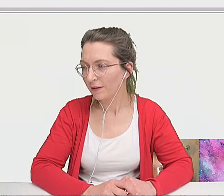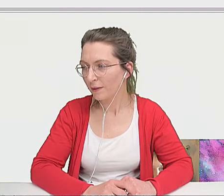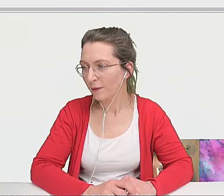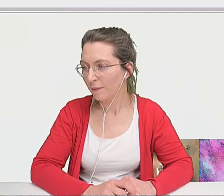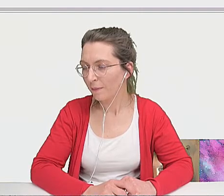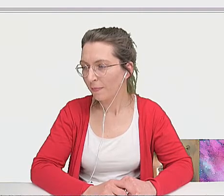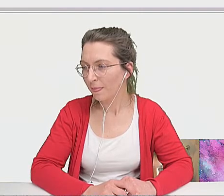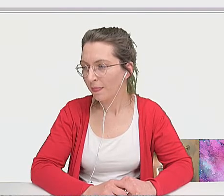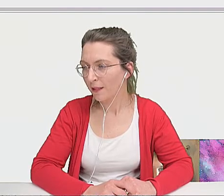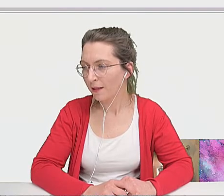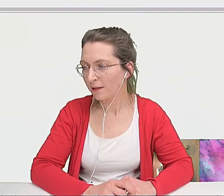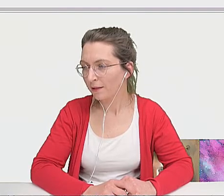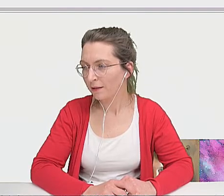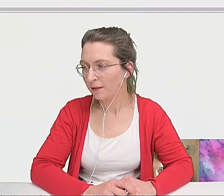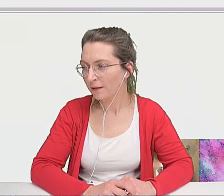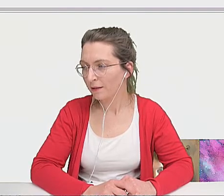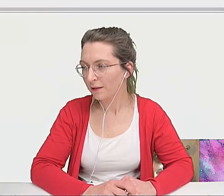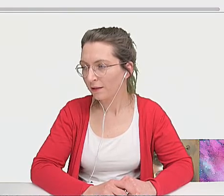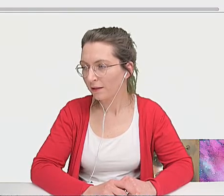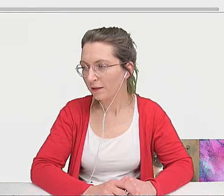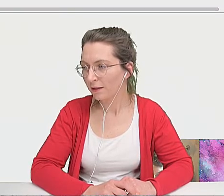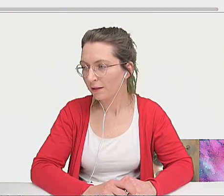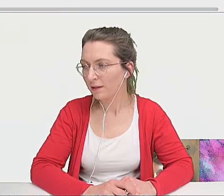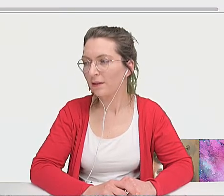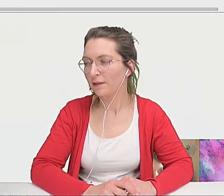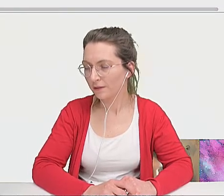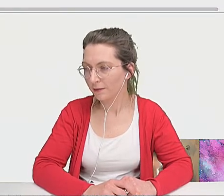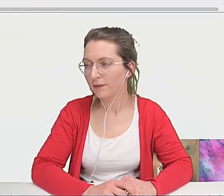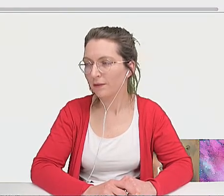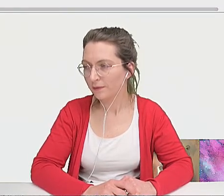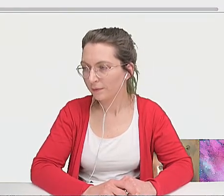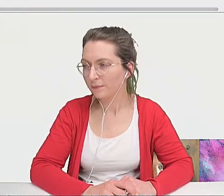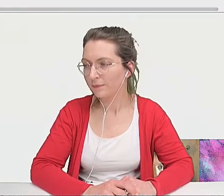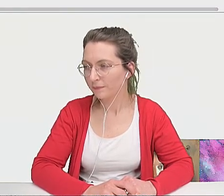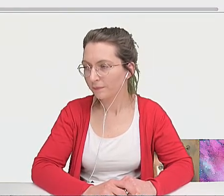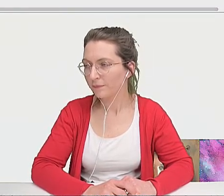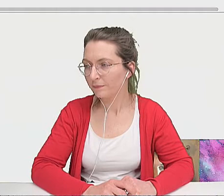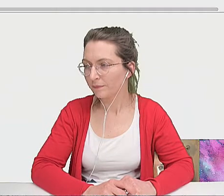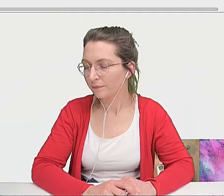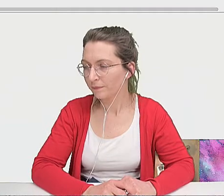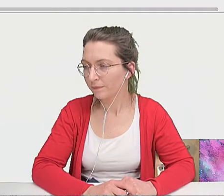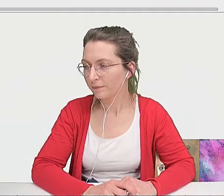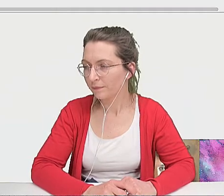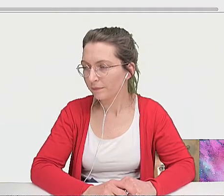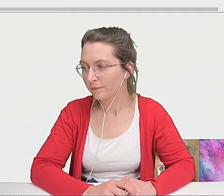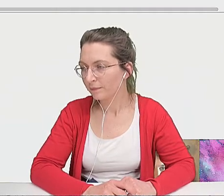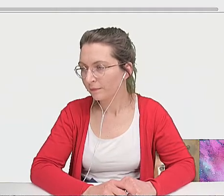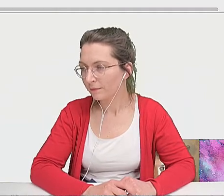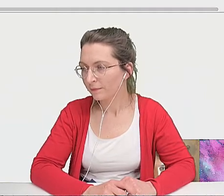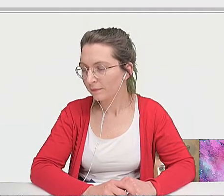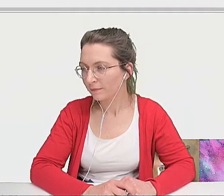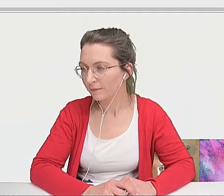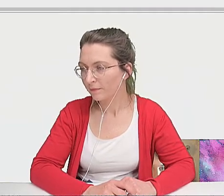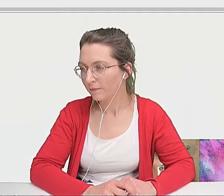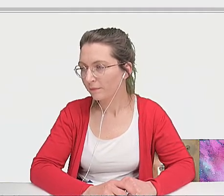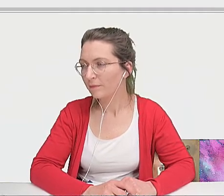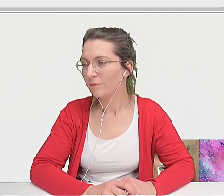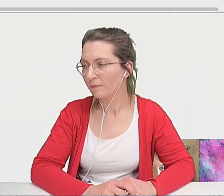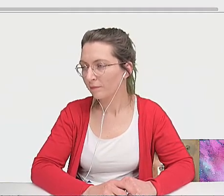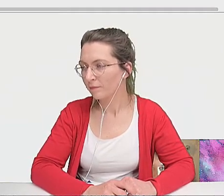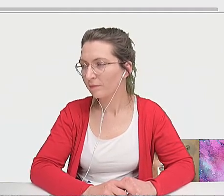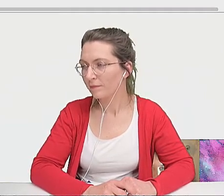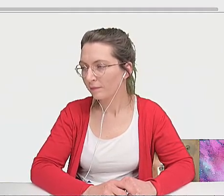Und hier hat man seinen Programmierbereich. Und das ist eine bausteinbasierte Programmierumgebung. Das heißt, man zieht einfach seine